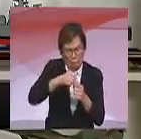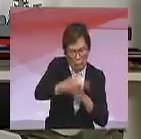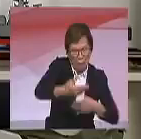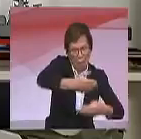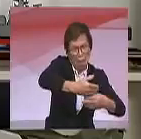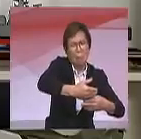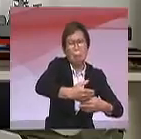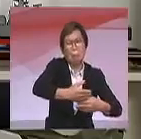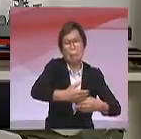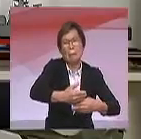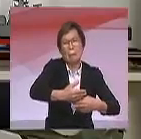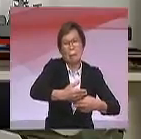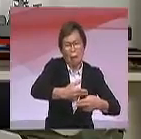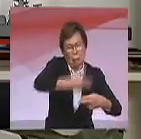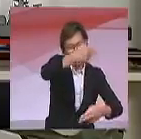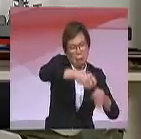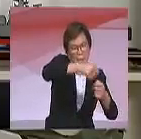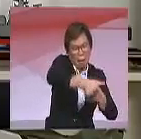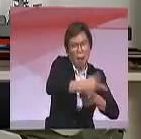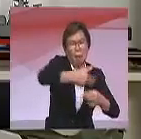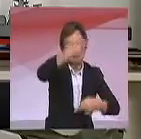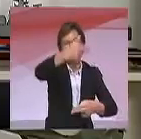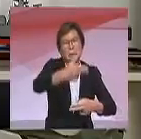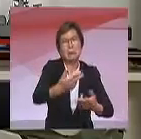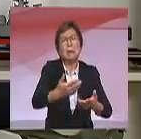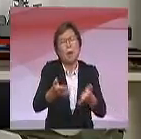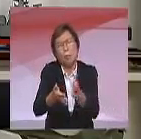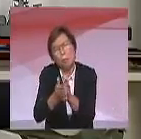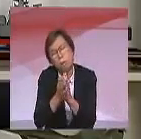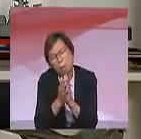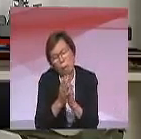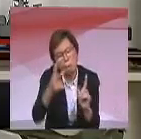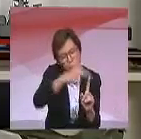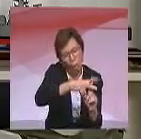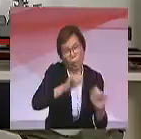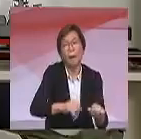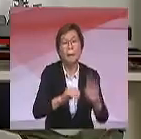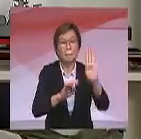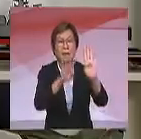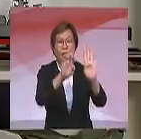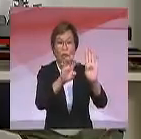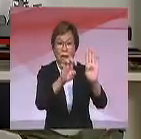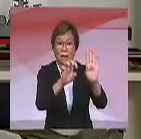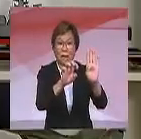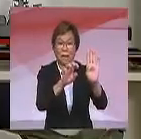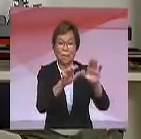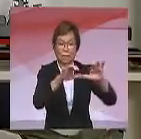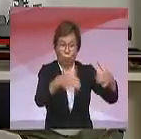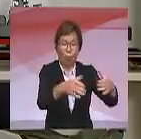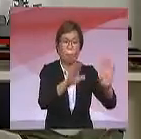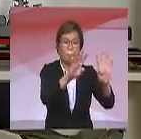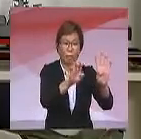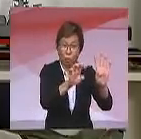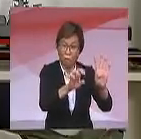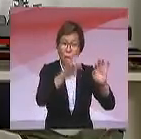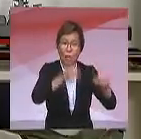mereka boleh membuat permohonan. Kita dah tetapkan bagi mereka yang B40, mereka boleh membuat